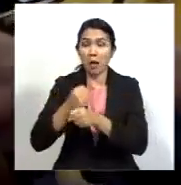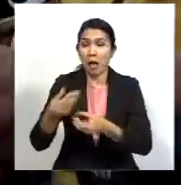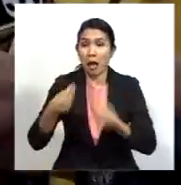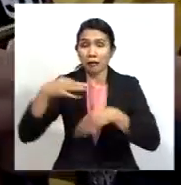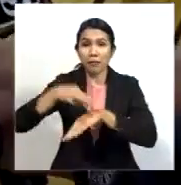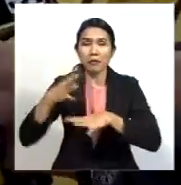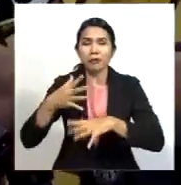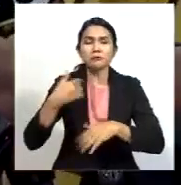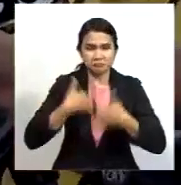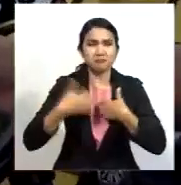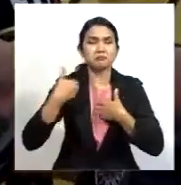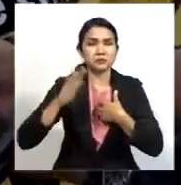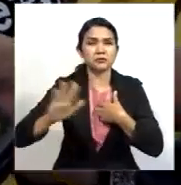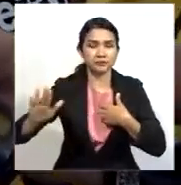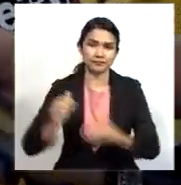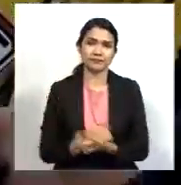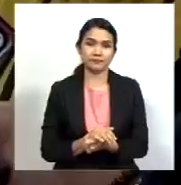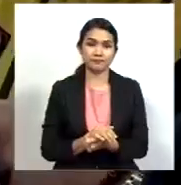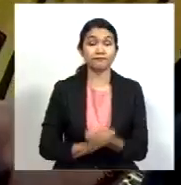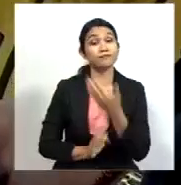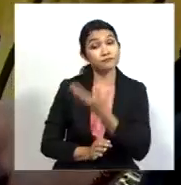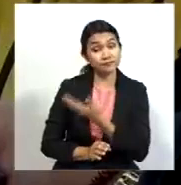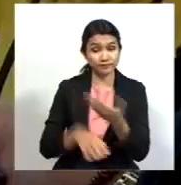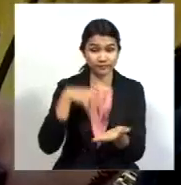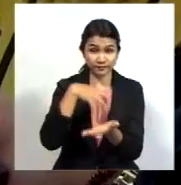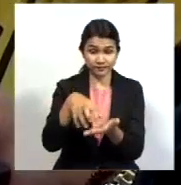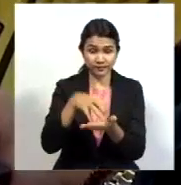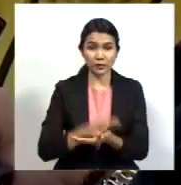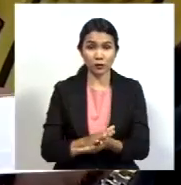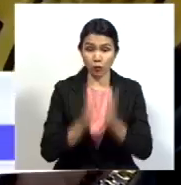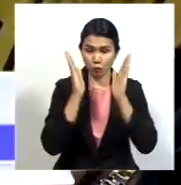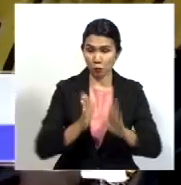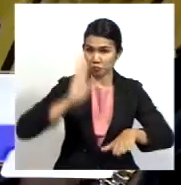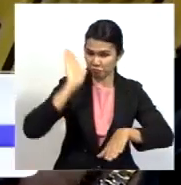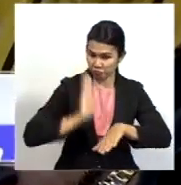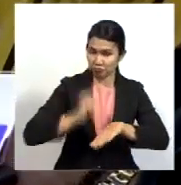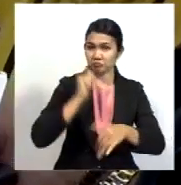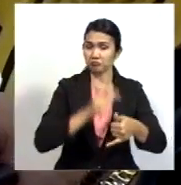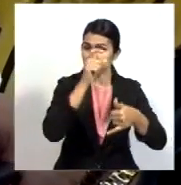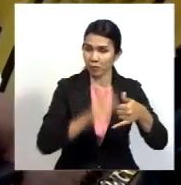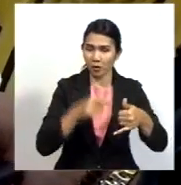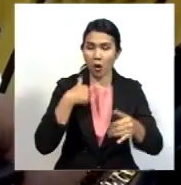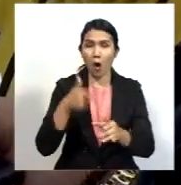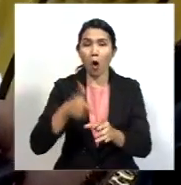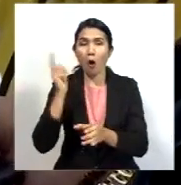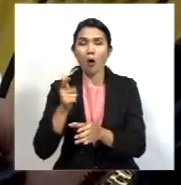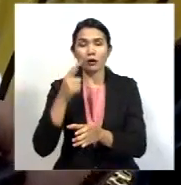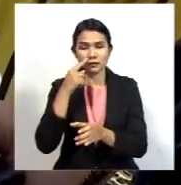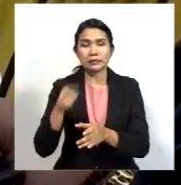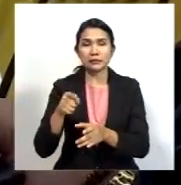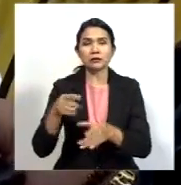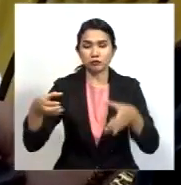ท่านชวนหลีกภัยครับ ถ้าคนเก่งๆคนมีความสามารถออกไปมันก็พรรคก็สูญ